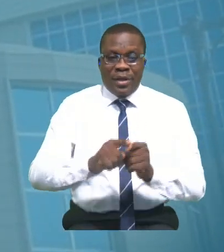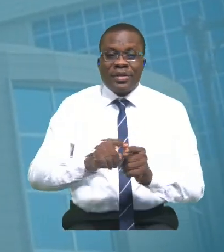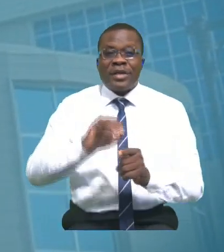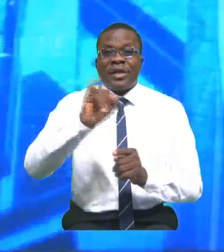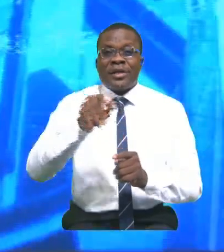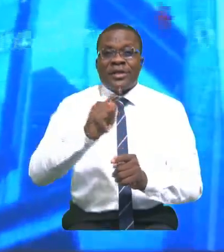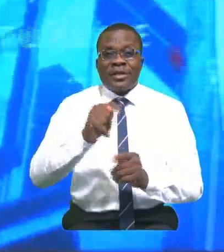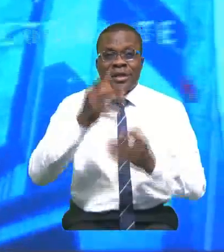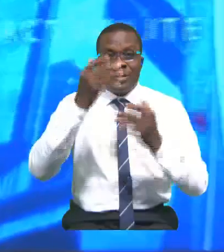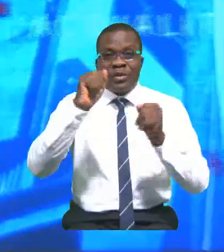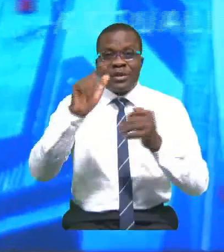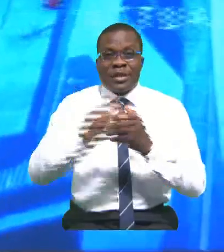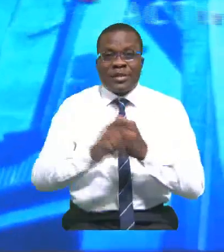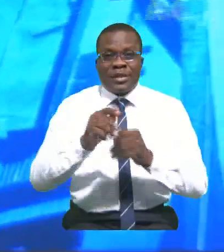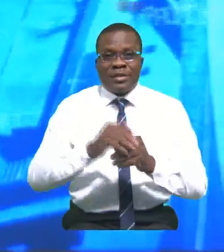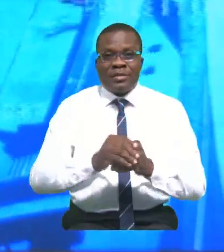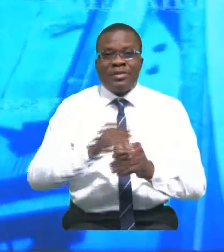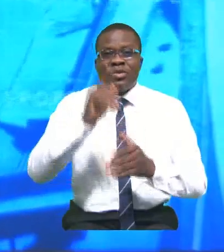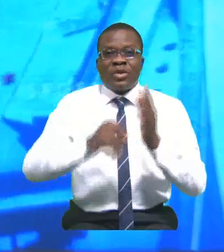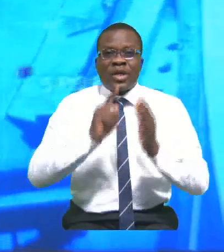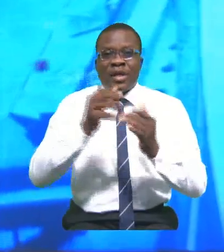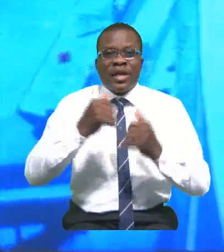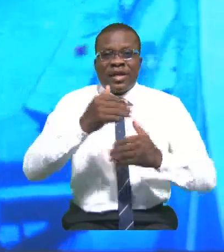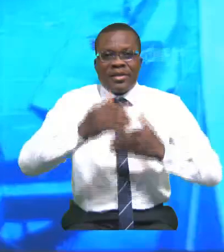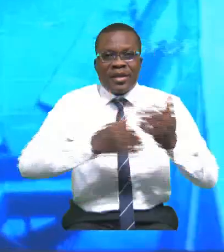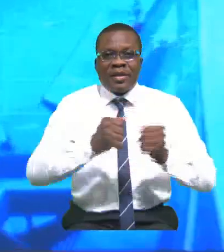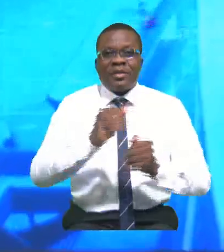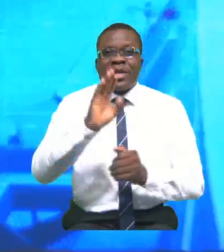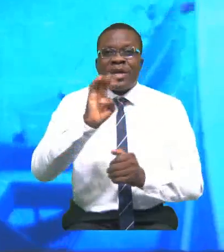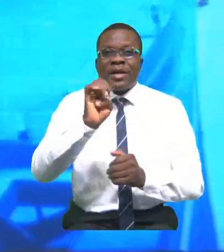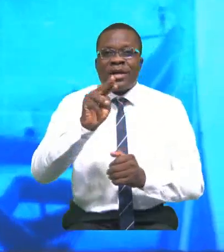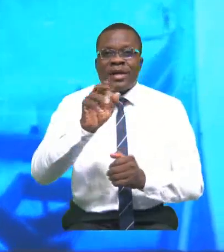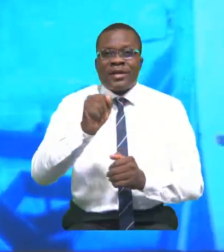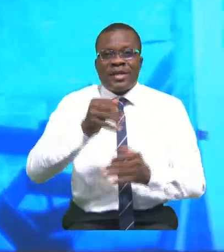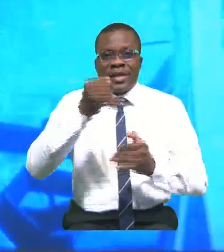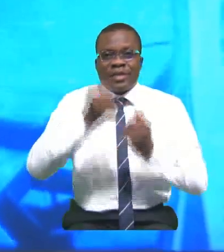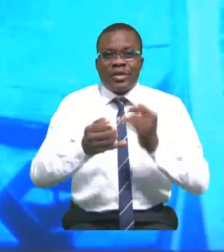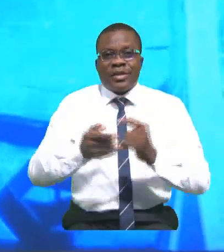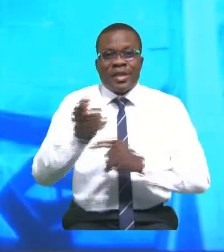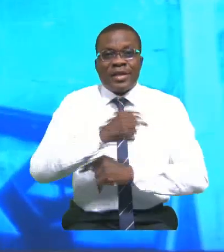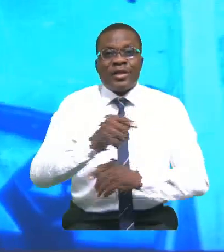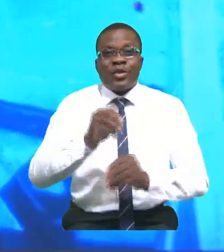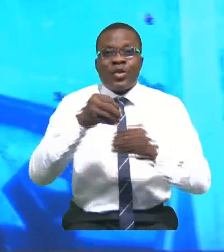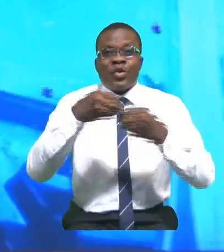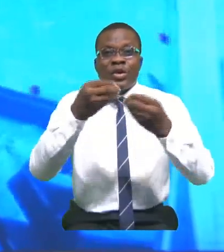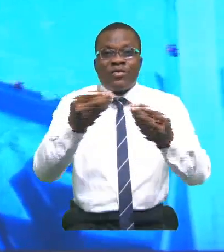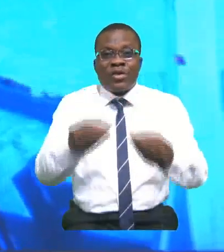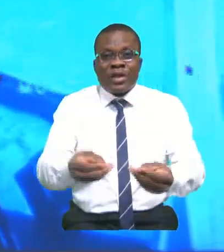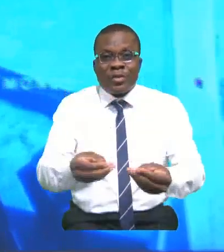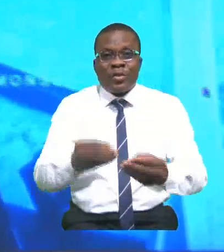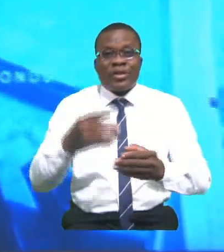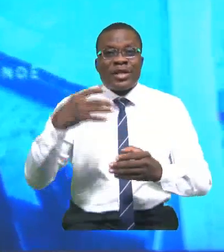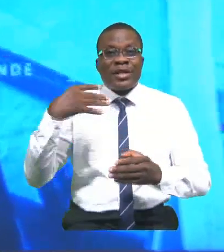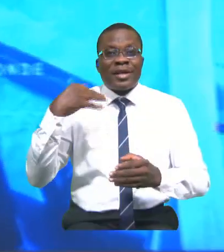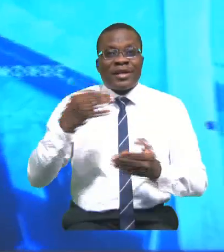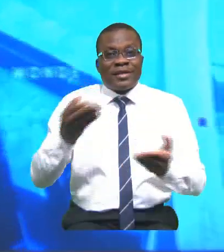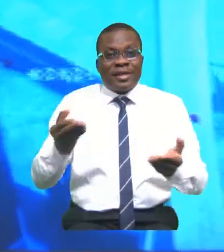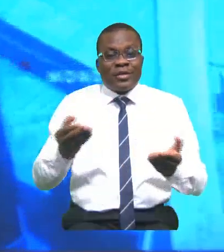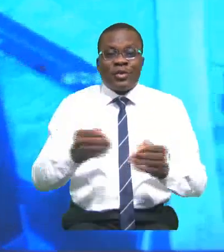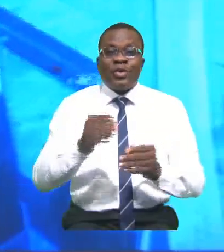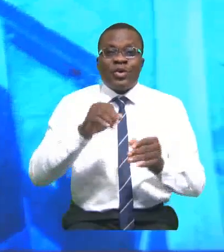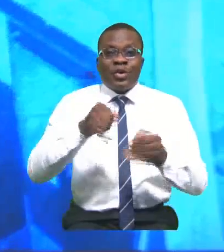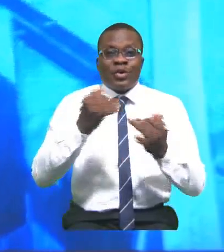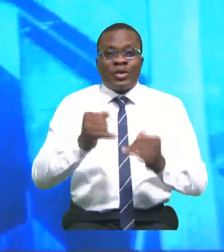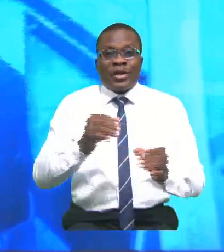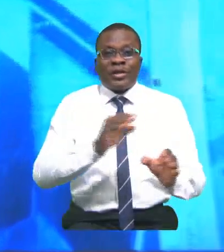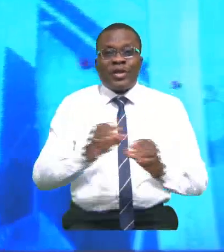processus quelle a été l'ambiance à la Séna en ce dernier jour de dépôt des candidatures Len kazaou nous fait